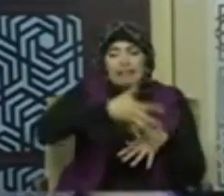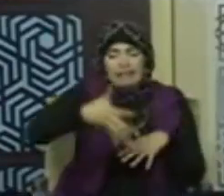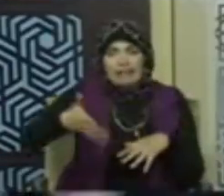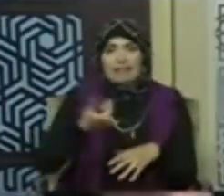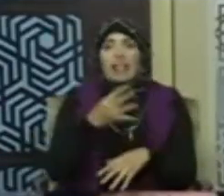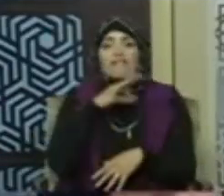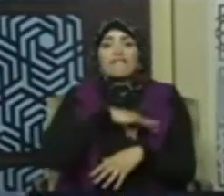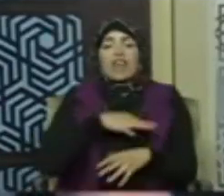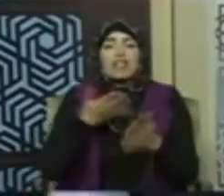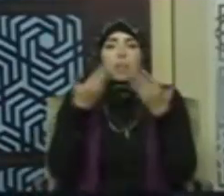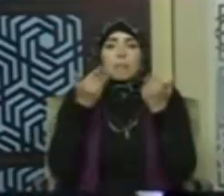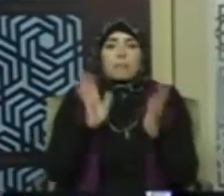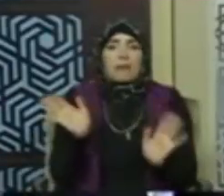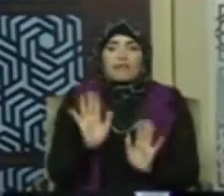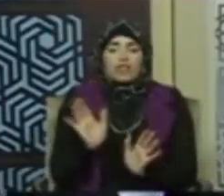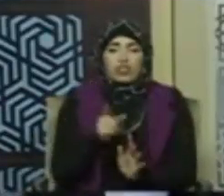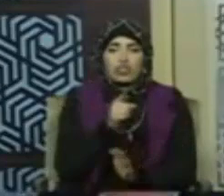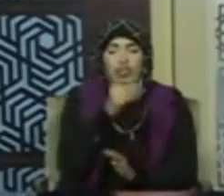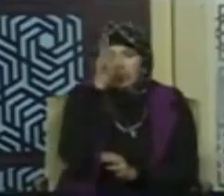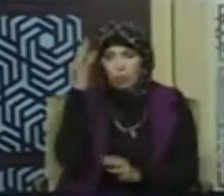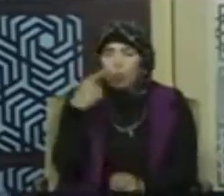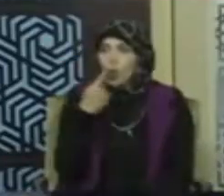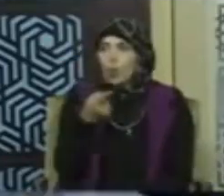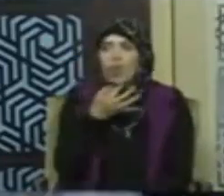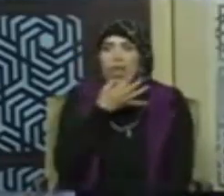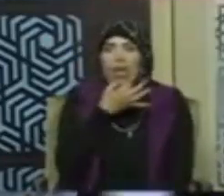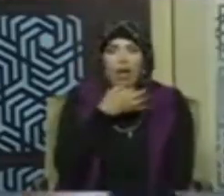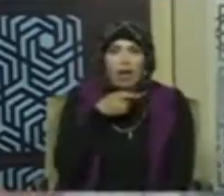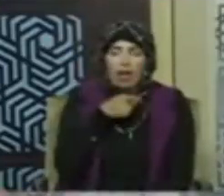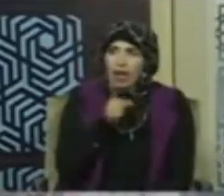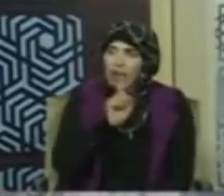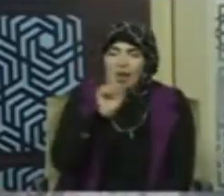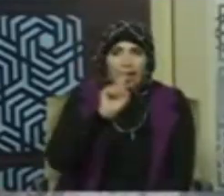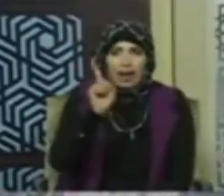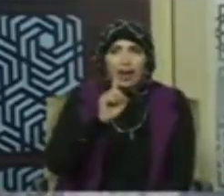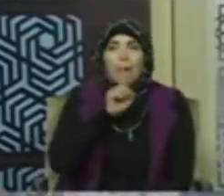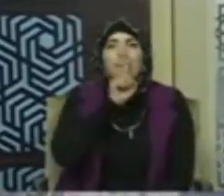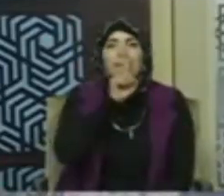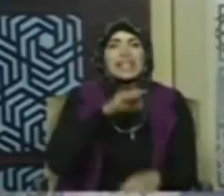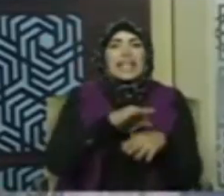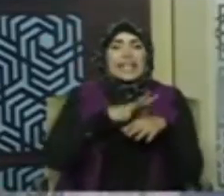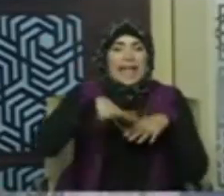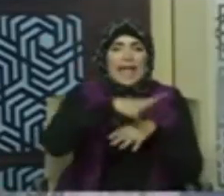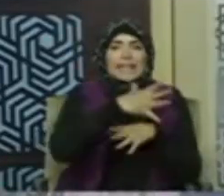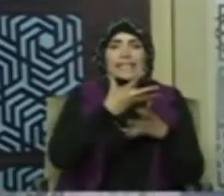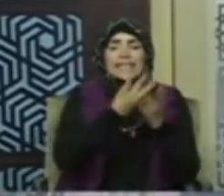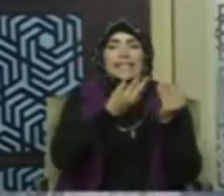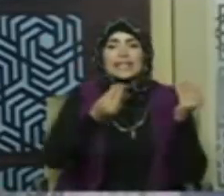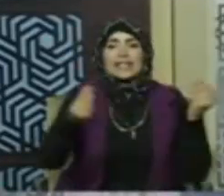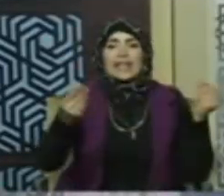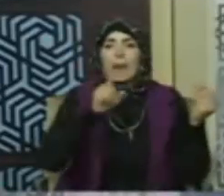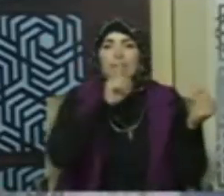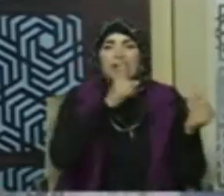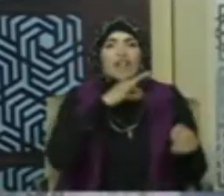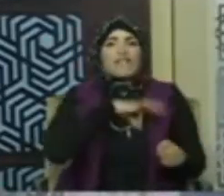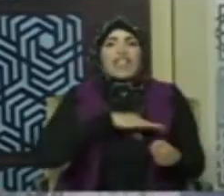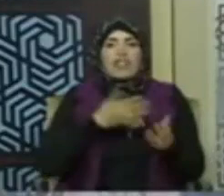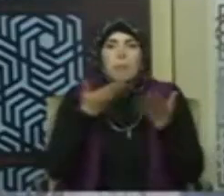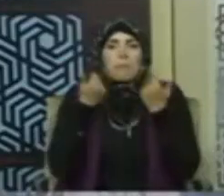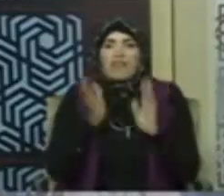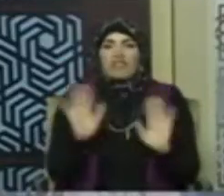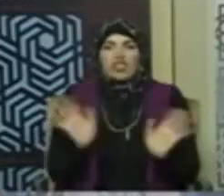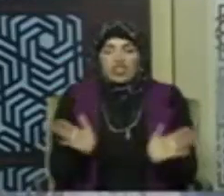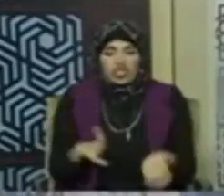قيل: أمن قلة يومئذ يا رسول الله؟ قال: لا، بل كثير، ولكنها كسرة